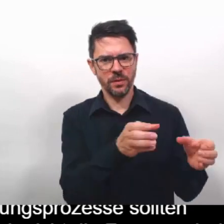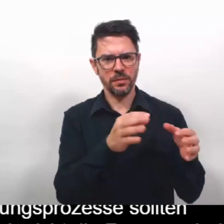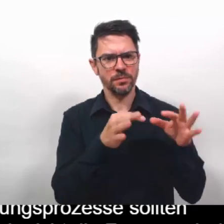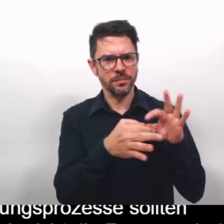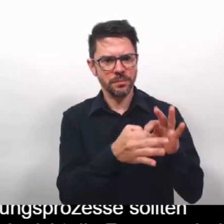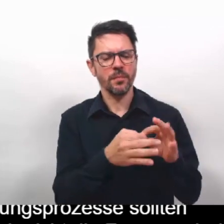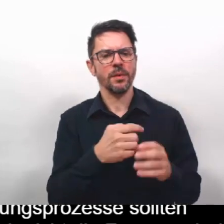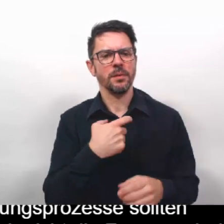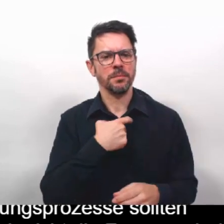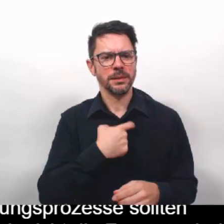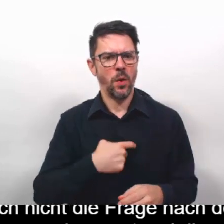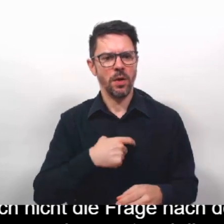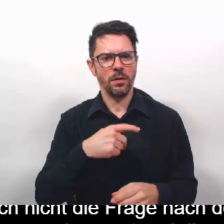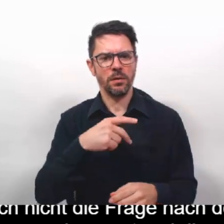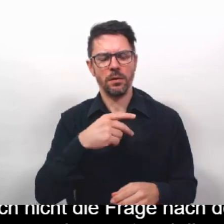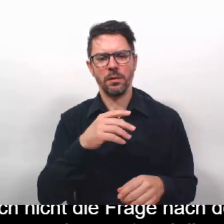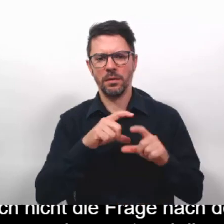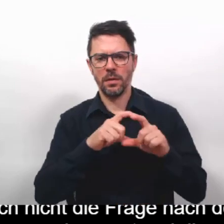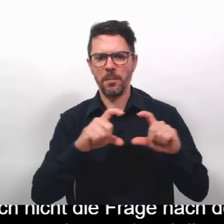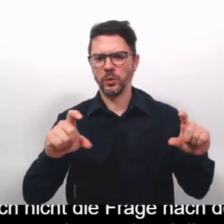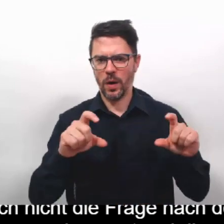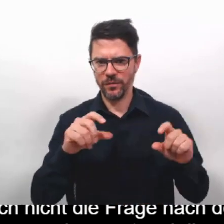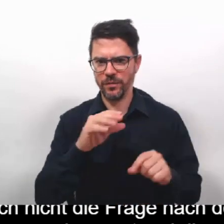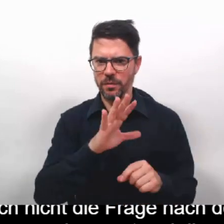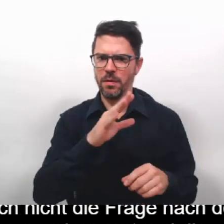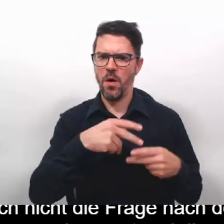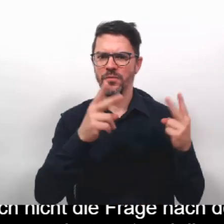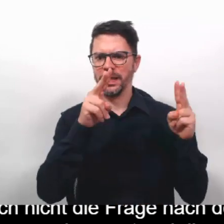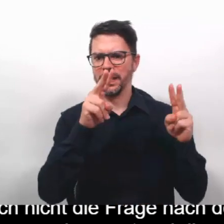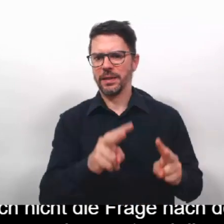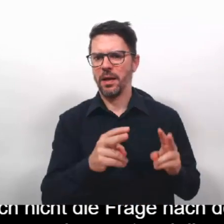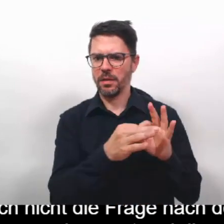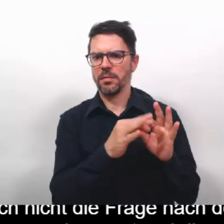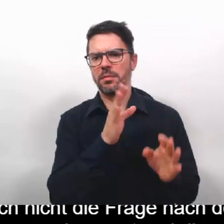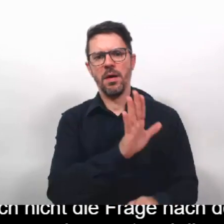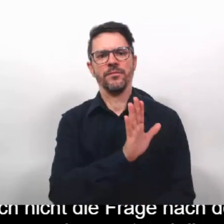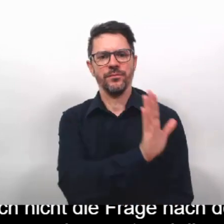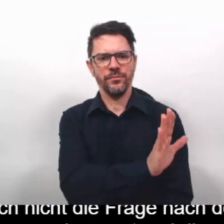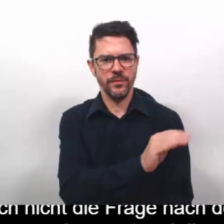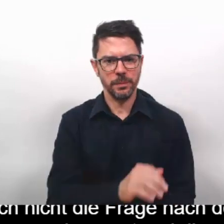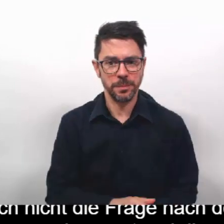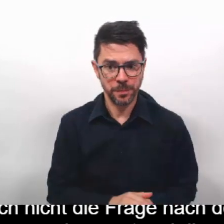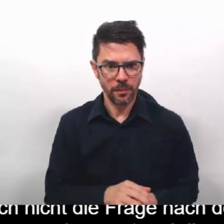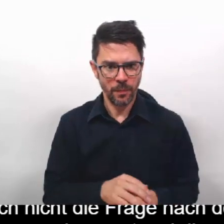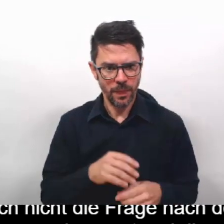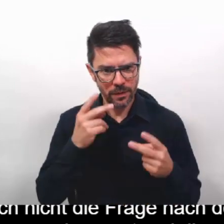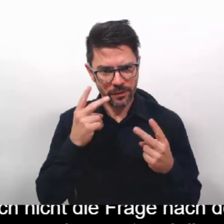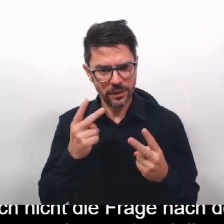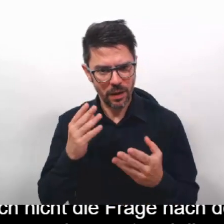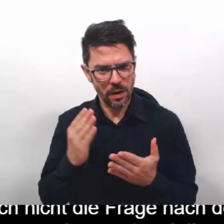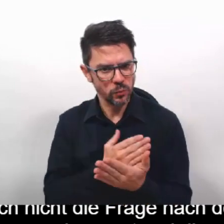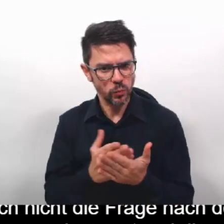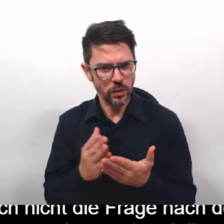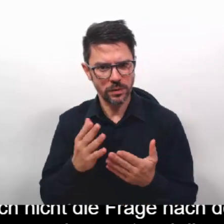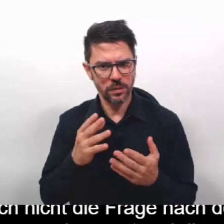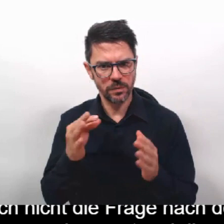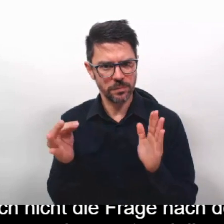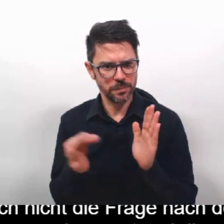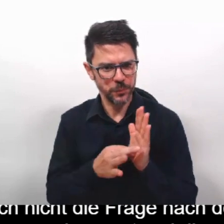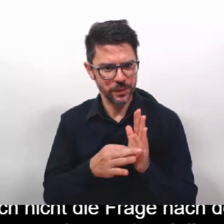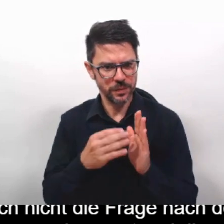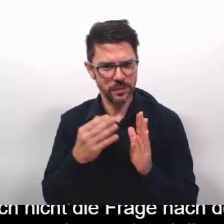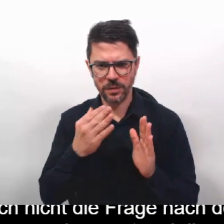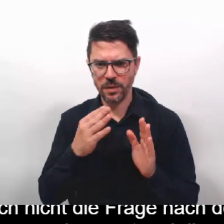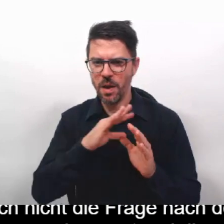unsere Ausbildung, Aufführungen, Ausstellungen, Filmprojekte, Festivals etc. Das heißt, wir würden sehr gerne auch die